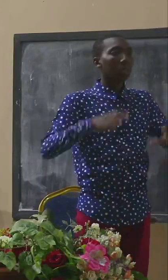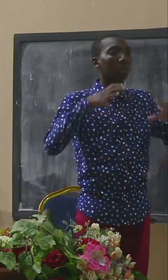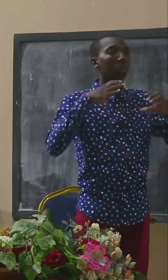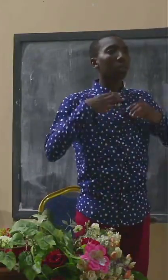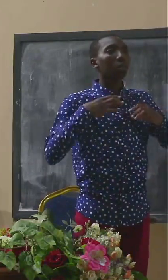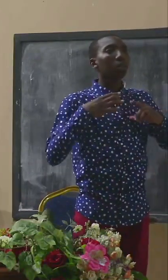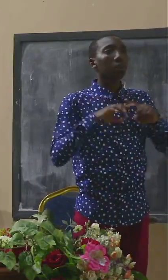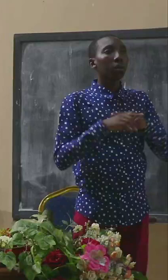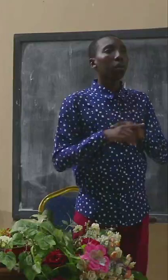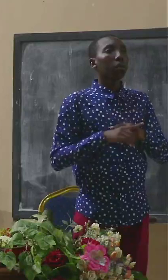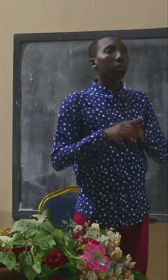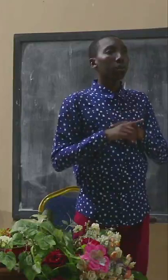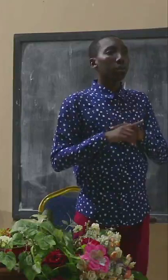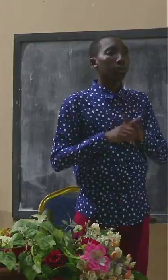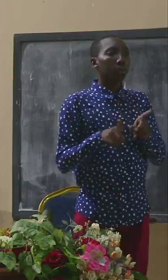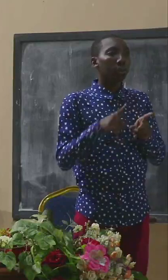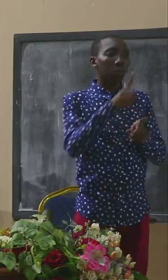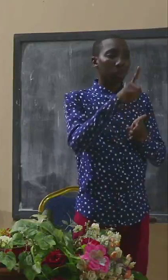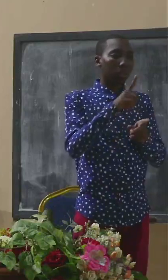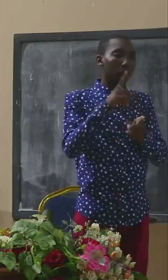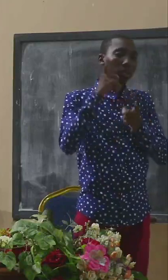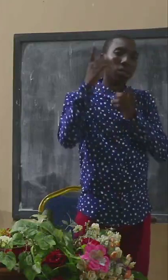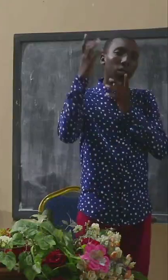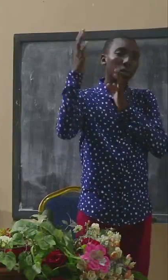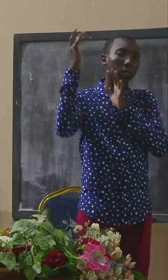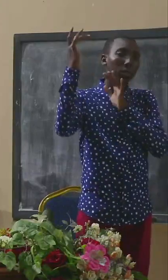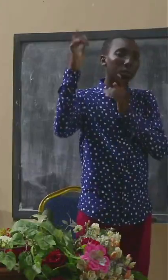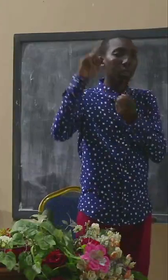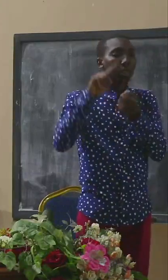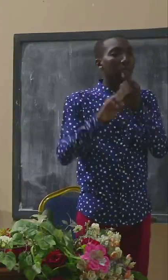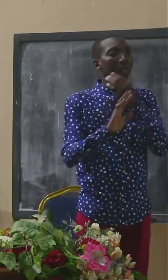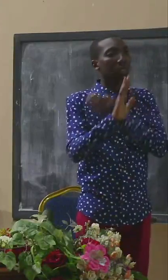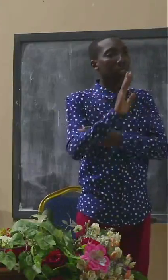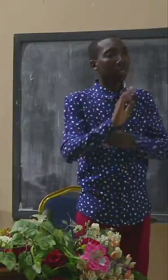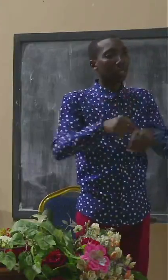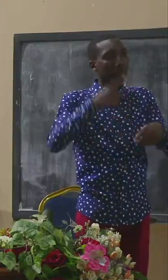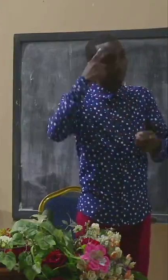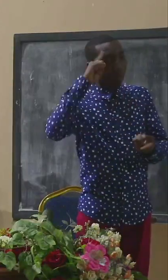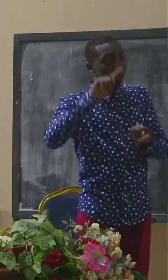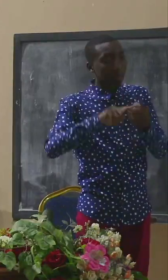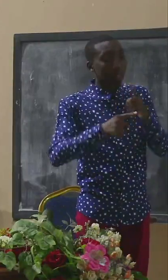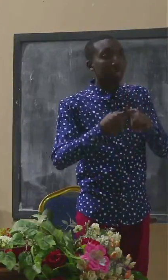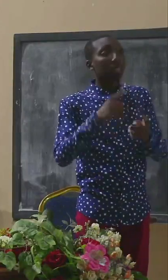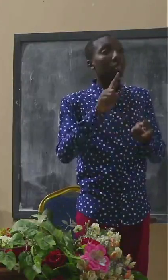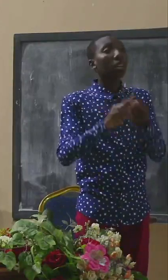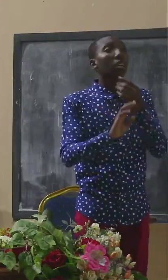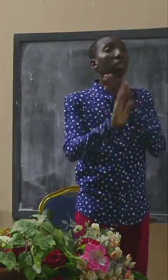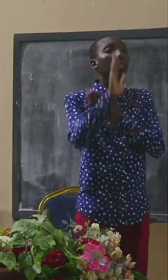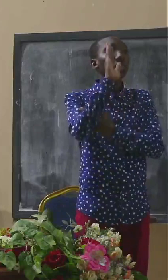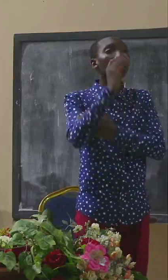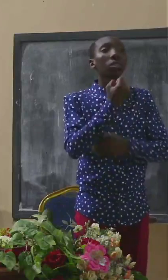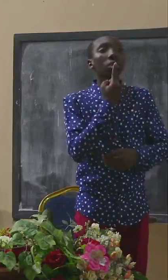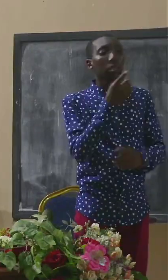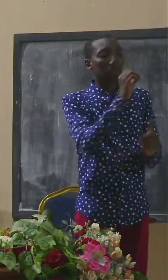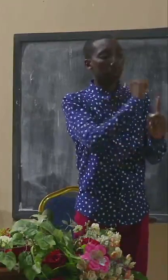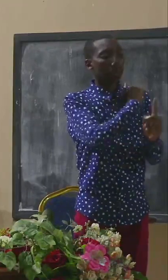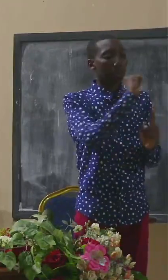le corps. Utumainie Bwana. Fais confiance en l'Éternel. Sema Bwana Mungu. Dis Seigneur